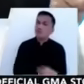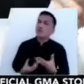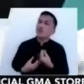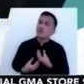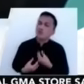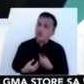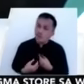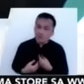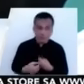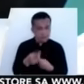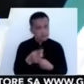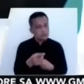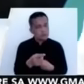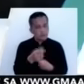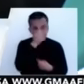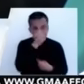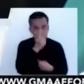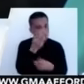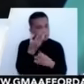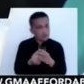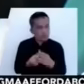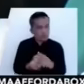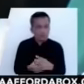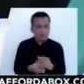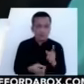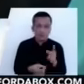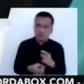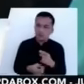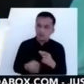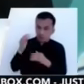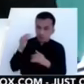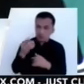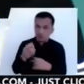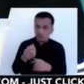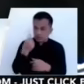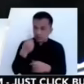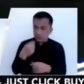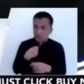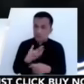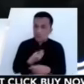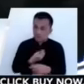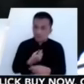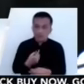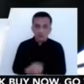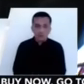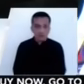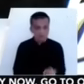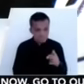pasensya opo, namin dito. Sana po maintindihan nyo rin isulat po ako nyo. Na natatakot po ako talaga. Nakakapikong ka na,